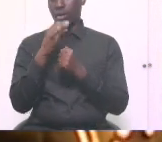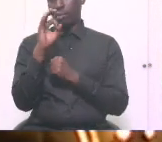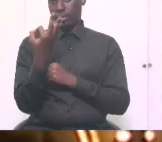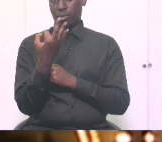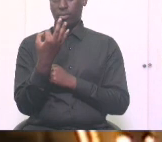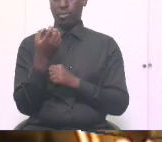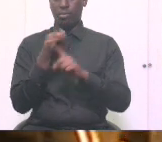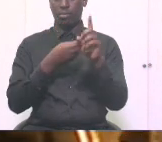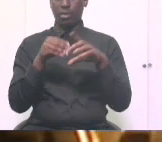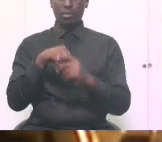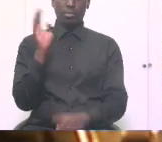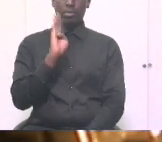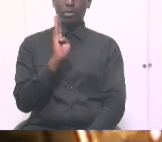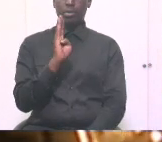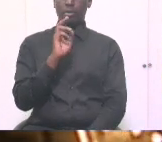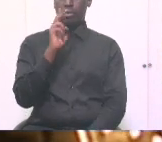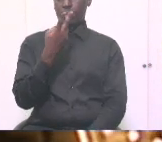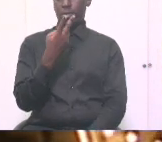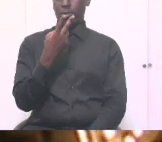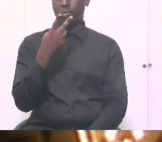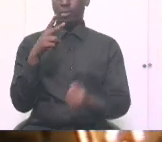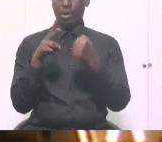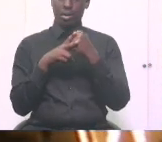385.83 uvuye kuri miliyari